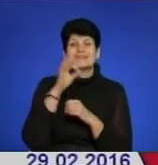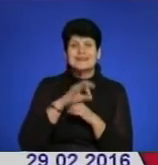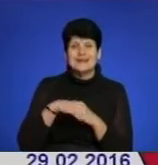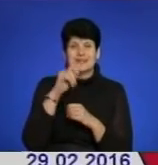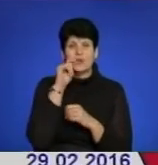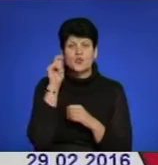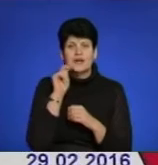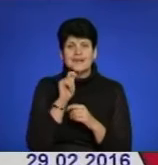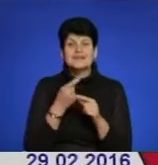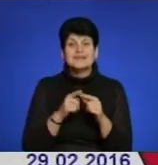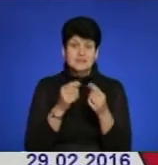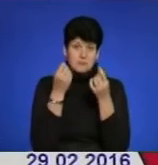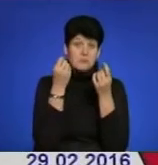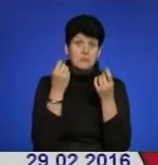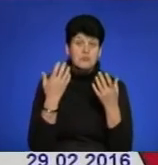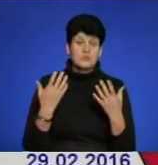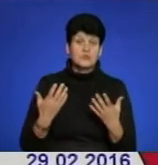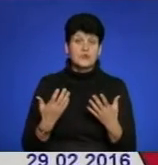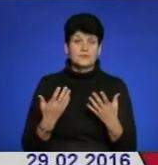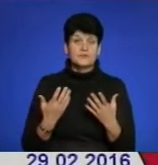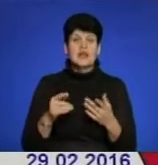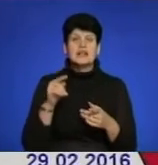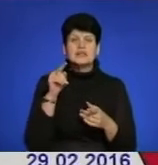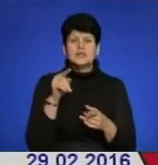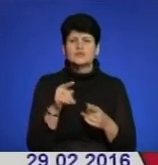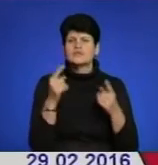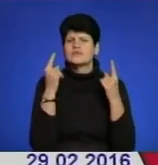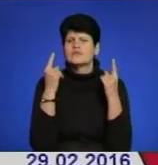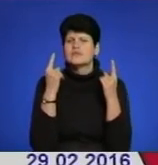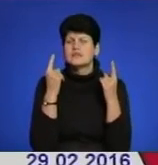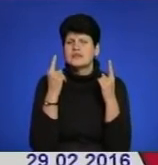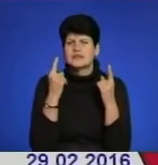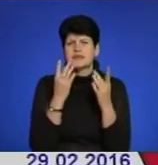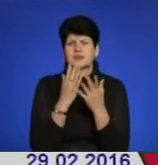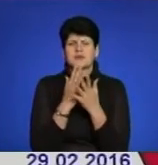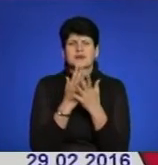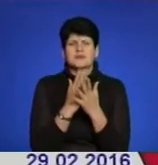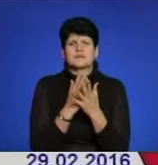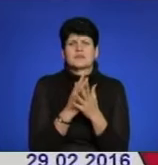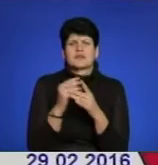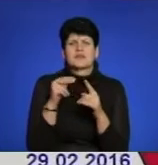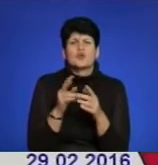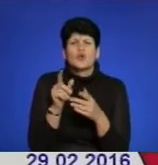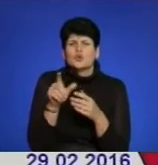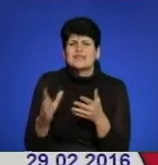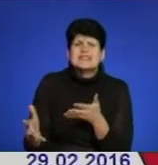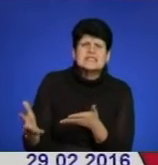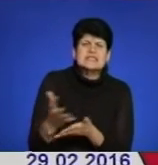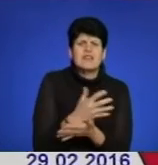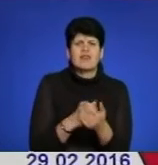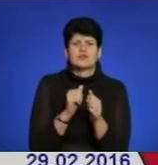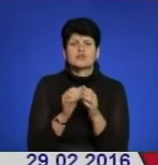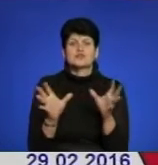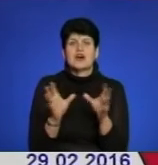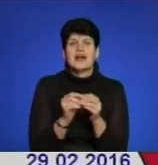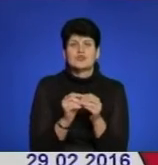це доволі звичайний вид, але тут він зазнає дуже великого антропогенного навантаження, тому що люди зривають його часто з